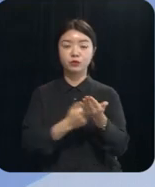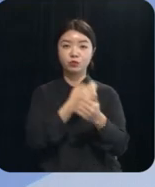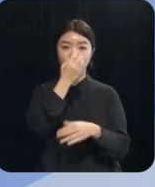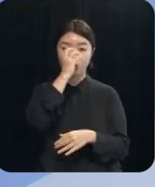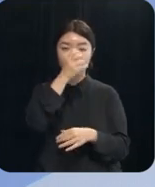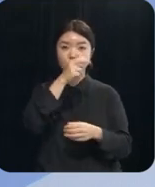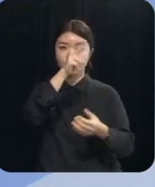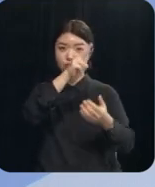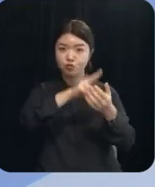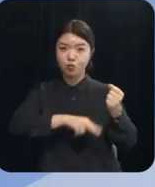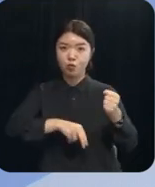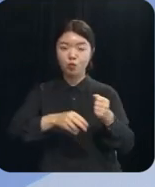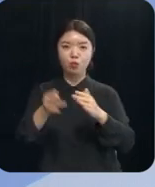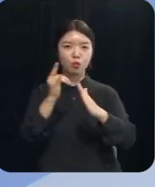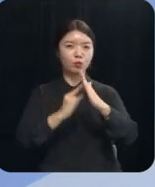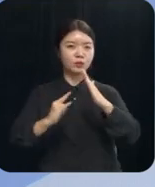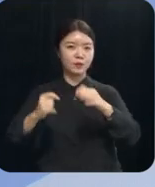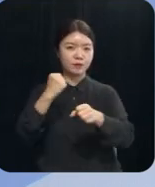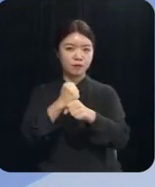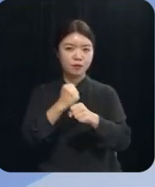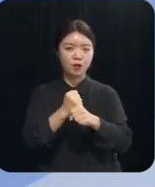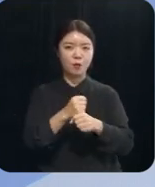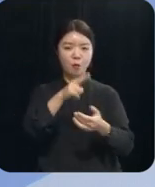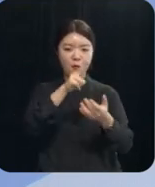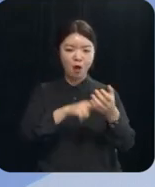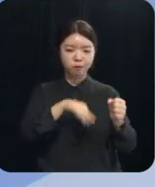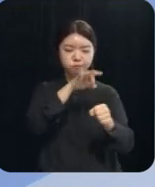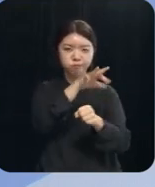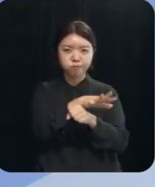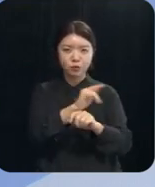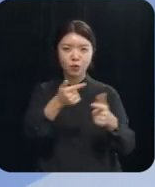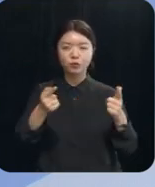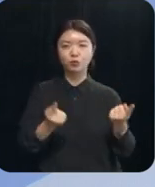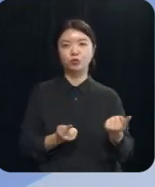제주농산물 유통공사를 만들어서 출하조절과